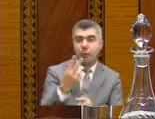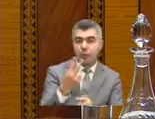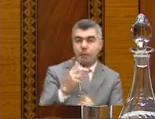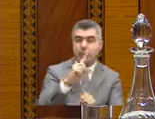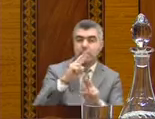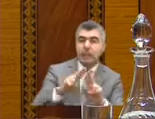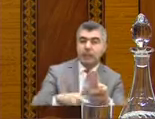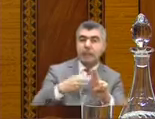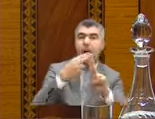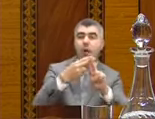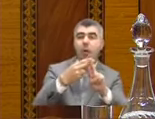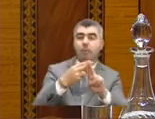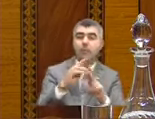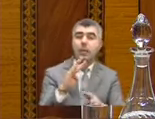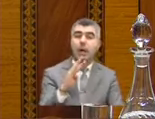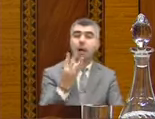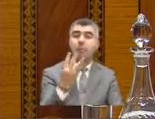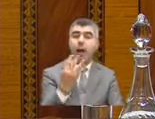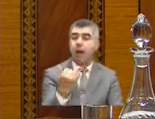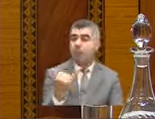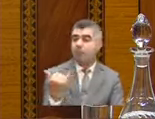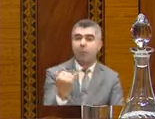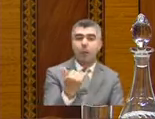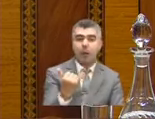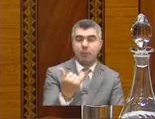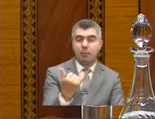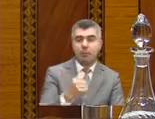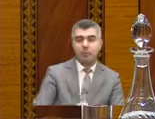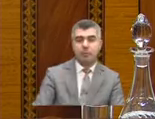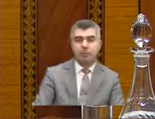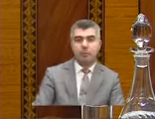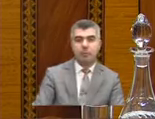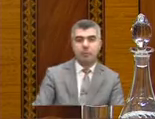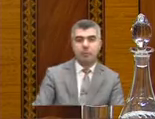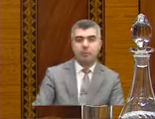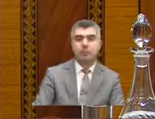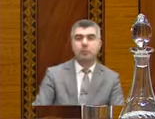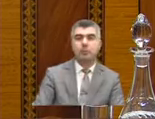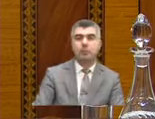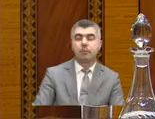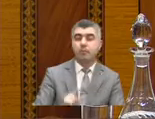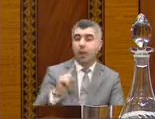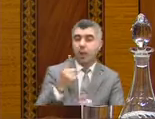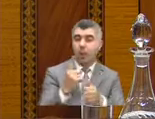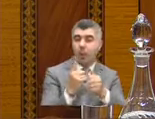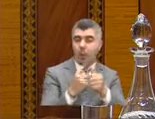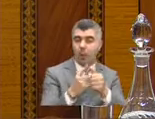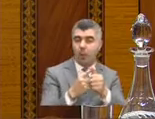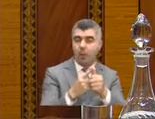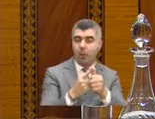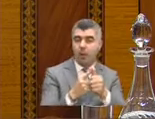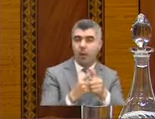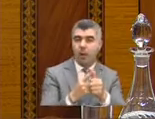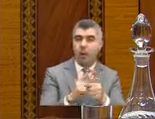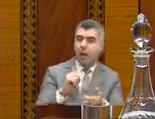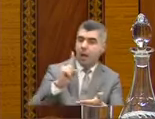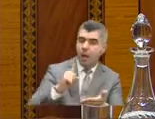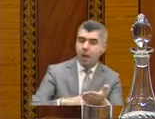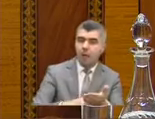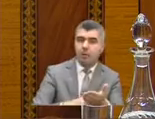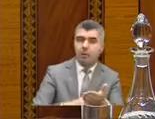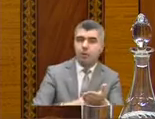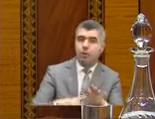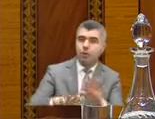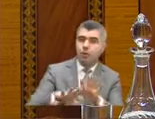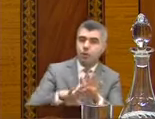على 4 رهانات كبرى ومتكاملة تتمثل فيما يلي: أولا، مواصلة تعزيز أسس الدولة